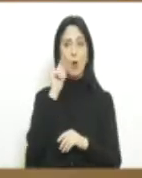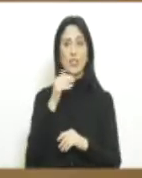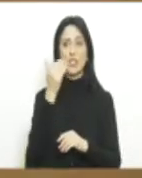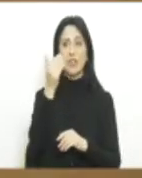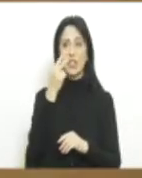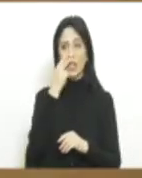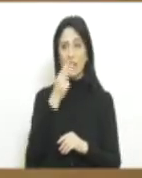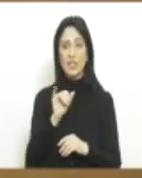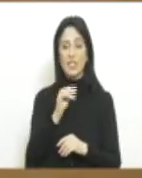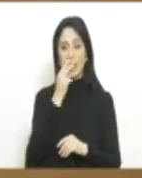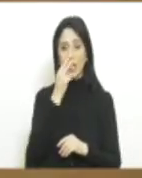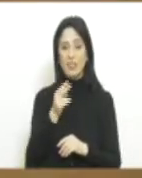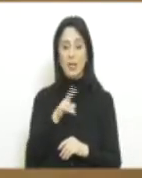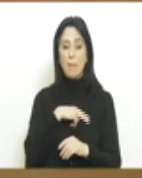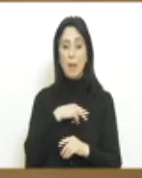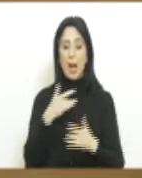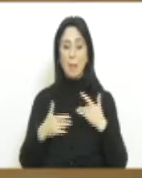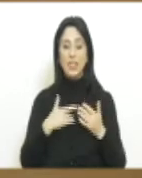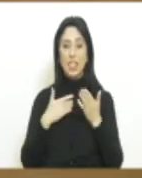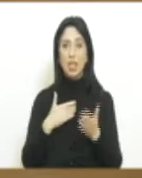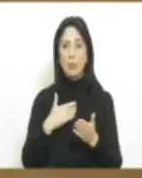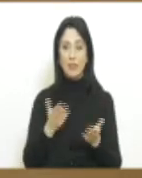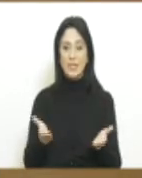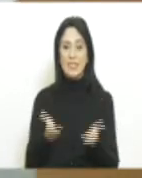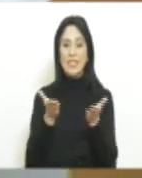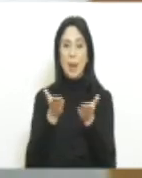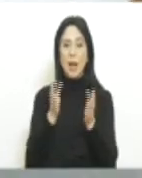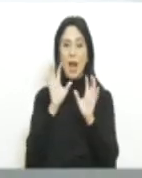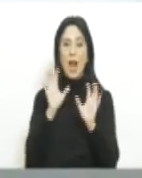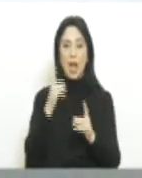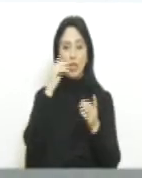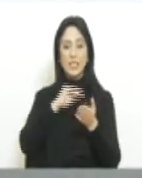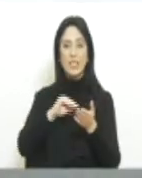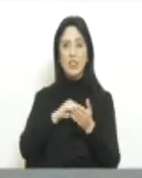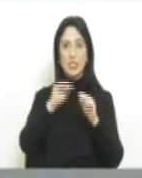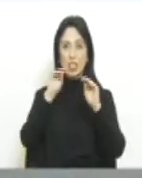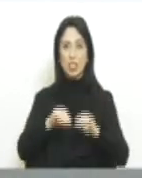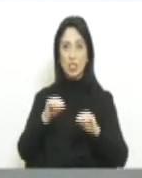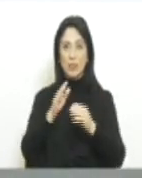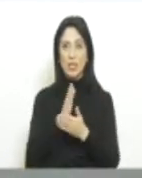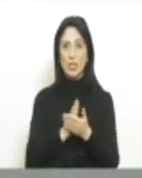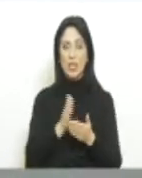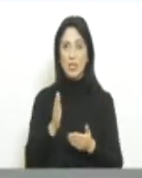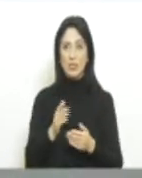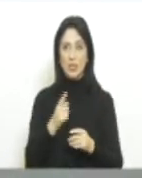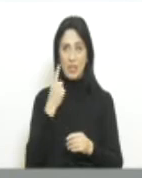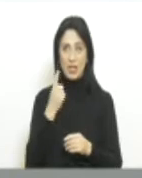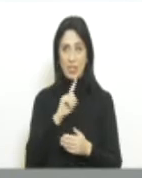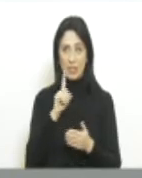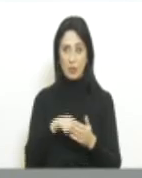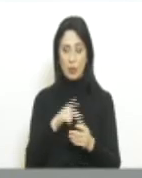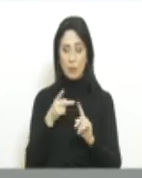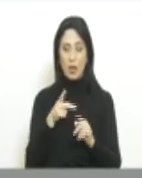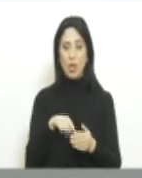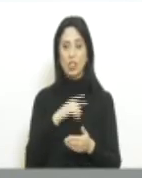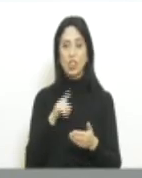თქვენი ხედვა, სათხედავთ პარლამენტის როლს წამახალისებელი საკანონმდებლო ინიციატივების შემუშავების ნაწილში. Ეს არის ერთი კითხვა და